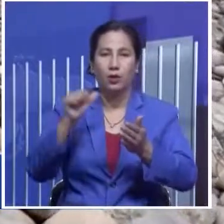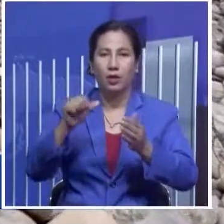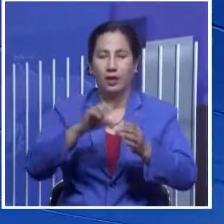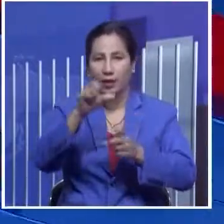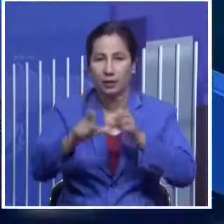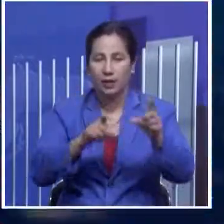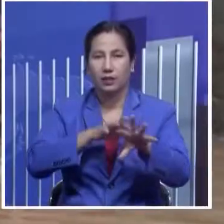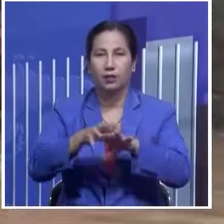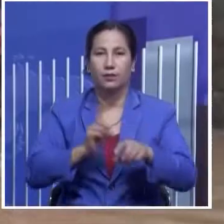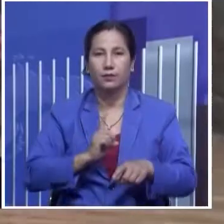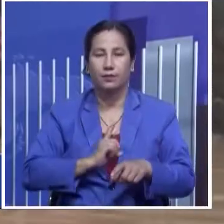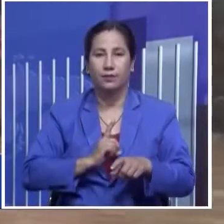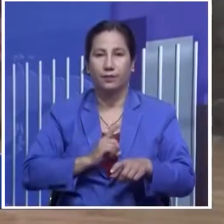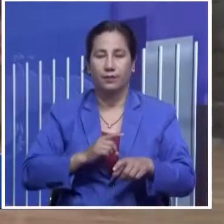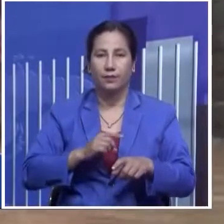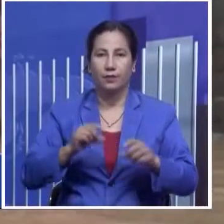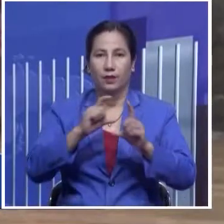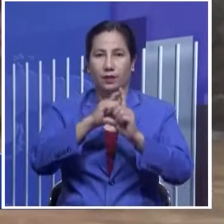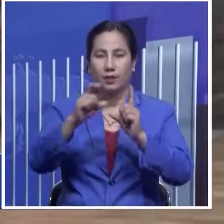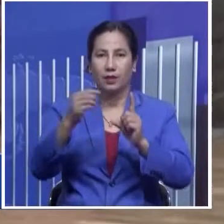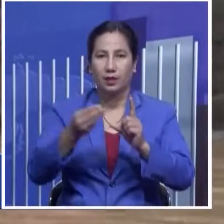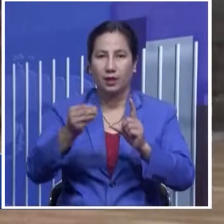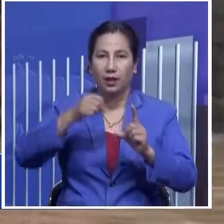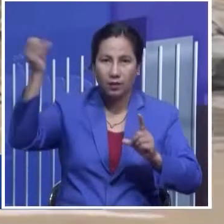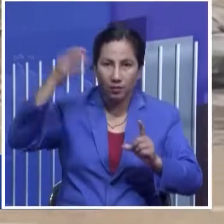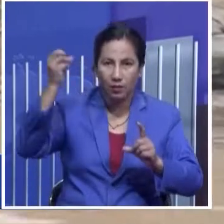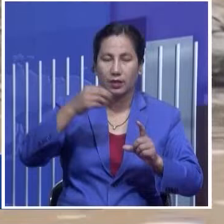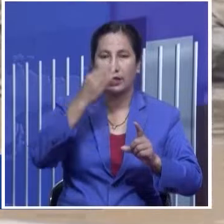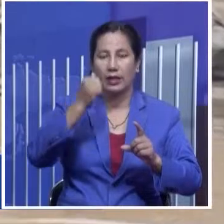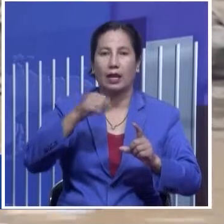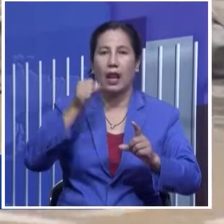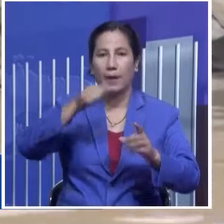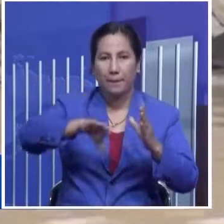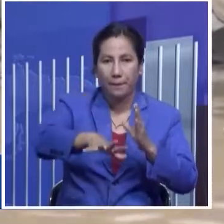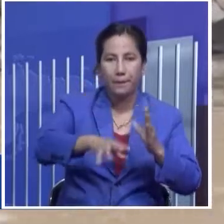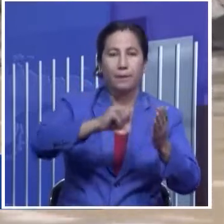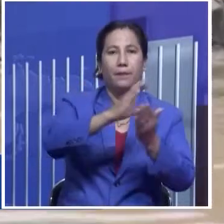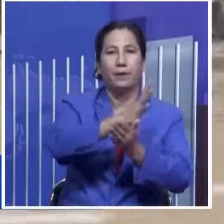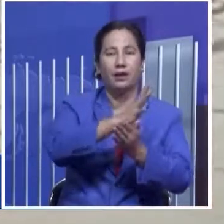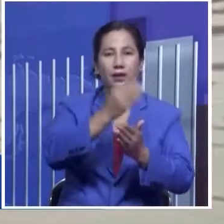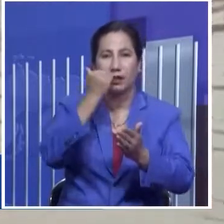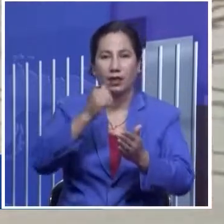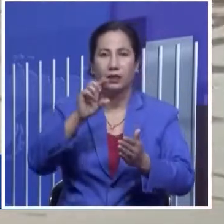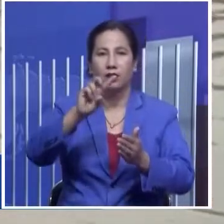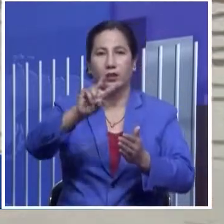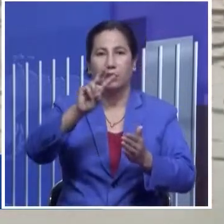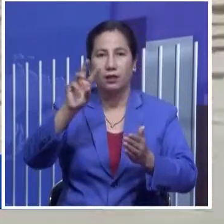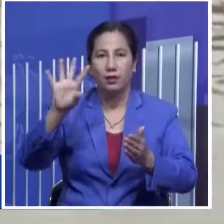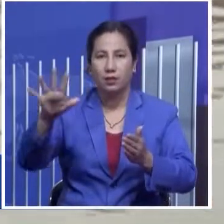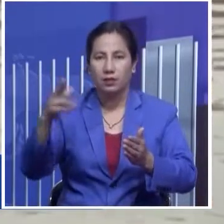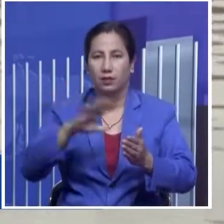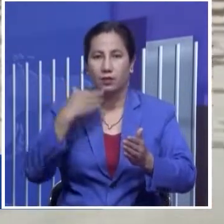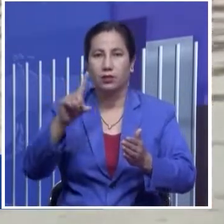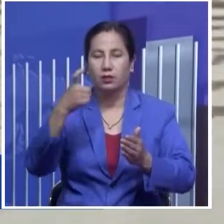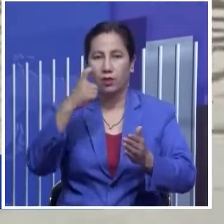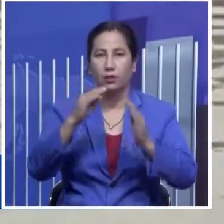त्रासमा। पाकिस्तानमा केही दिनदेखिको अविरल वर्षाका कारण भीषण बाढी र पहिरो, बाढी पहिरोका कारण 25 जनाको मृत्यु,